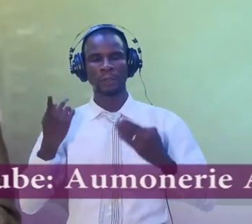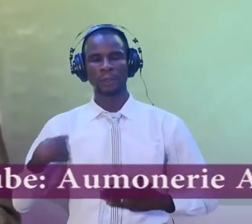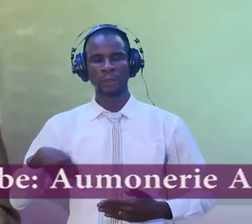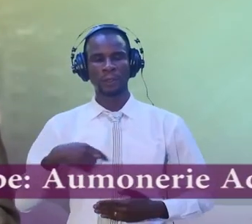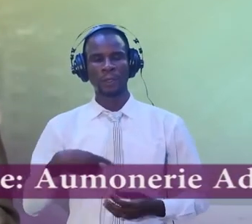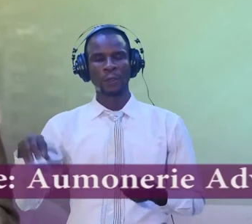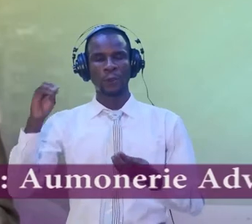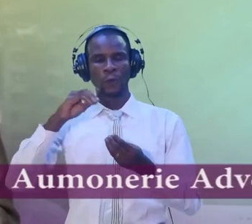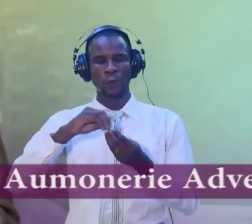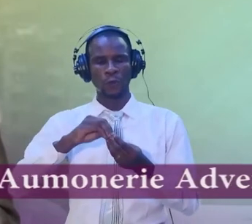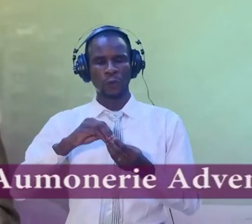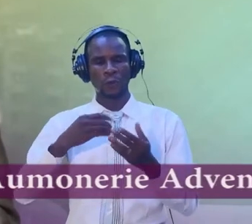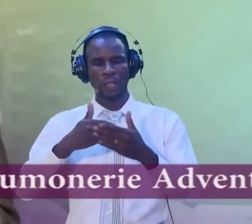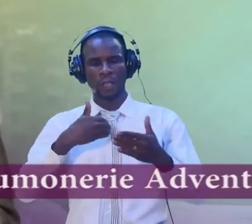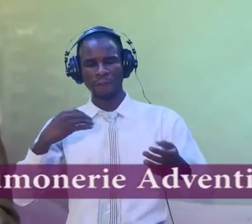Bwana Mungu wetu,